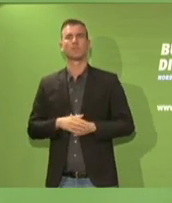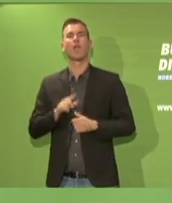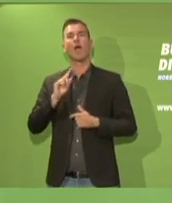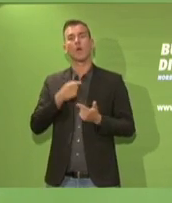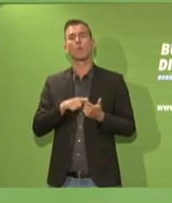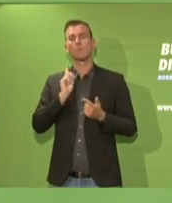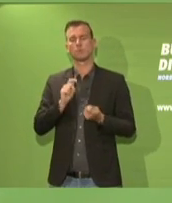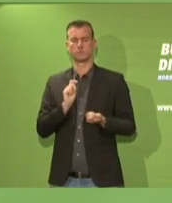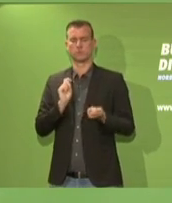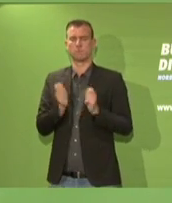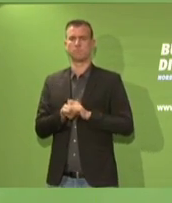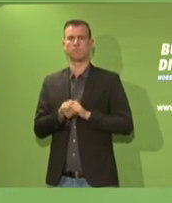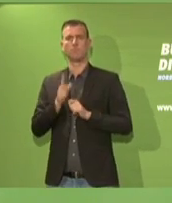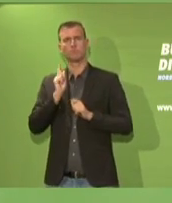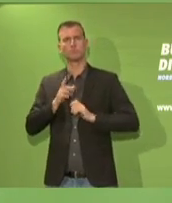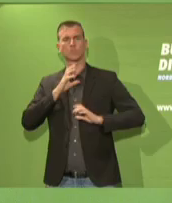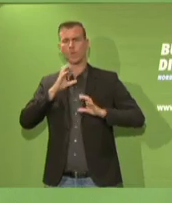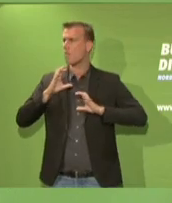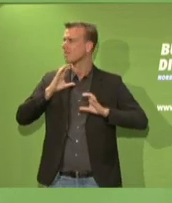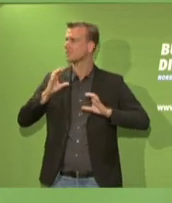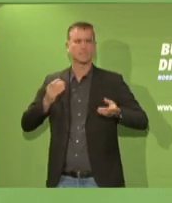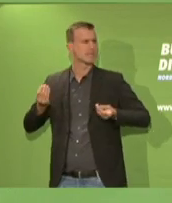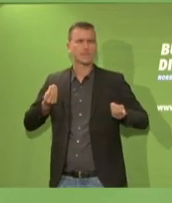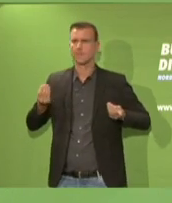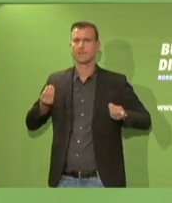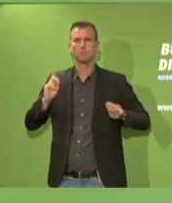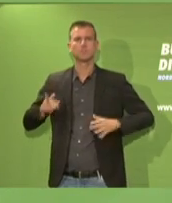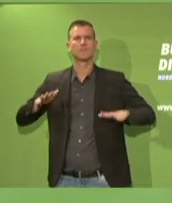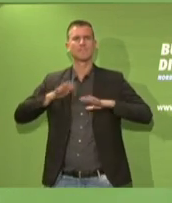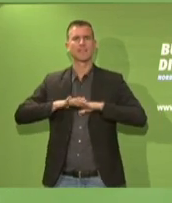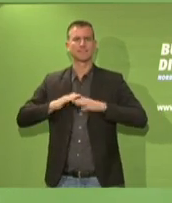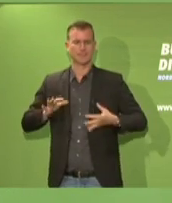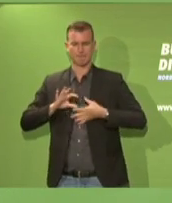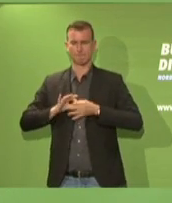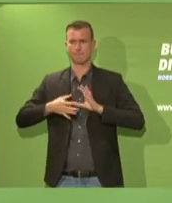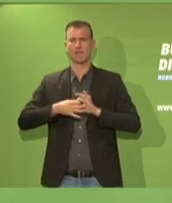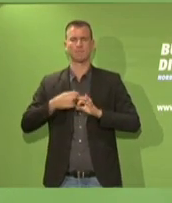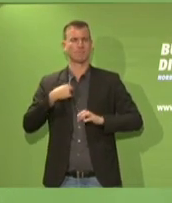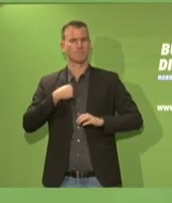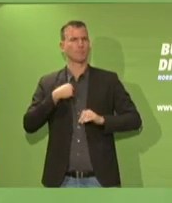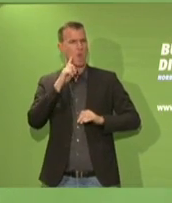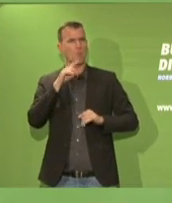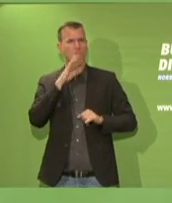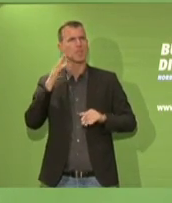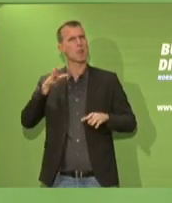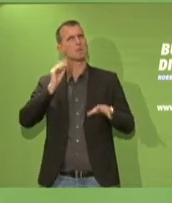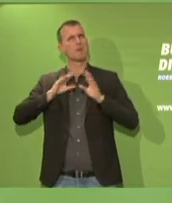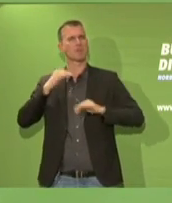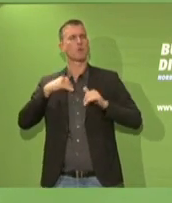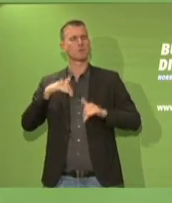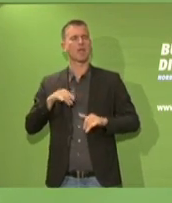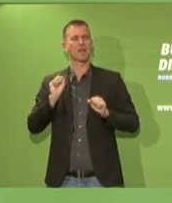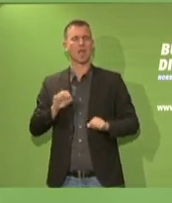auch umsetzen, sie muss kommunizieren, sie muss vernetzen. Und ich glaube, da bringe ich eine ganze Menge dafür mit, um das ganz gut hinzukriegen.